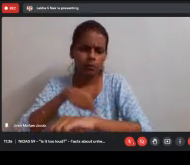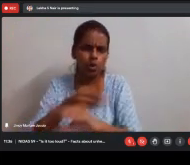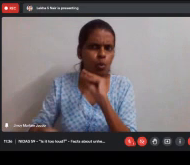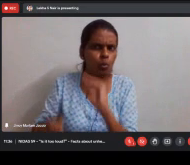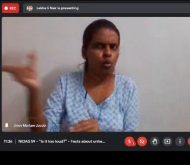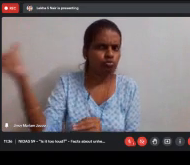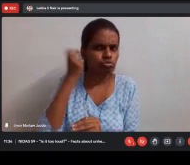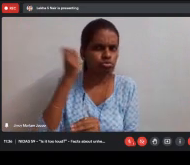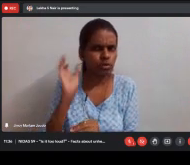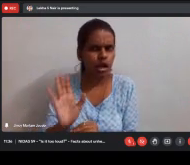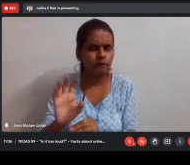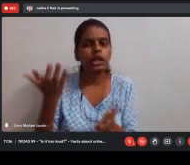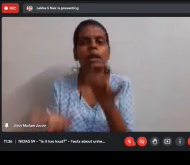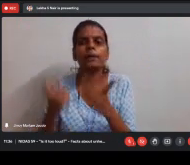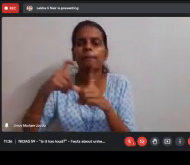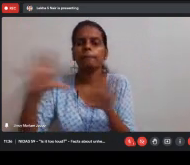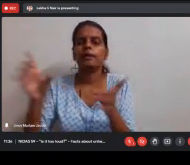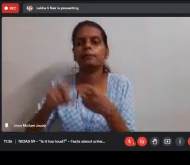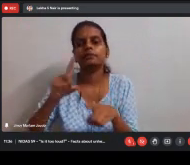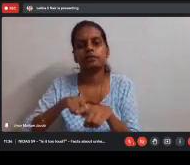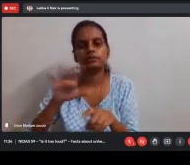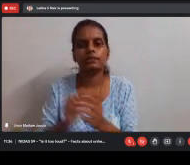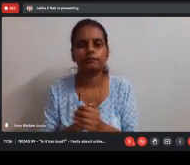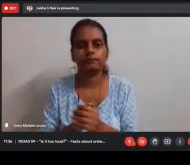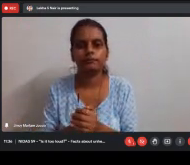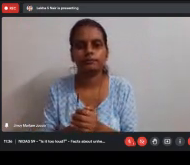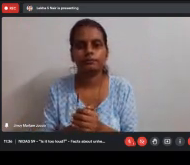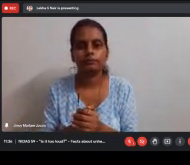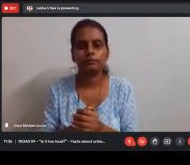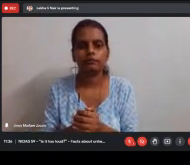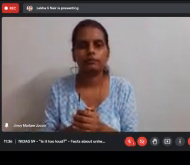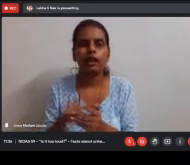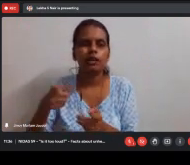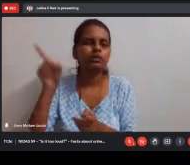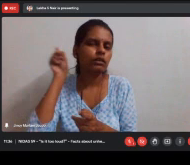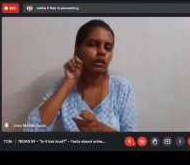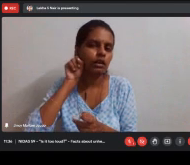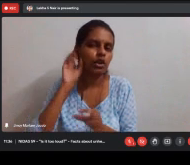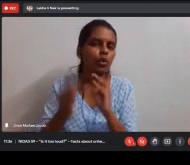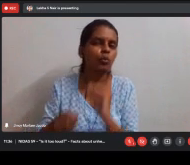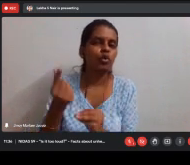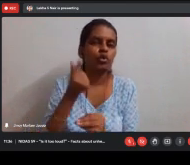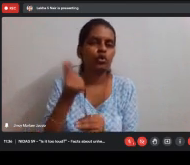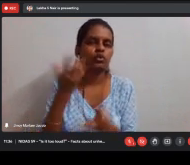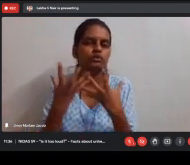നമ്മൾ കേട്ട് കഴിഞ്ഞാൽ നമ്മളുടെ ചെവിക്ക് ഡാമേജ് സംഭവിക്കുന്നു. 85 dB ഇക്വലൻ നോയ്സ് ലെവൽ